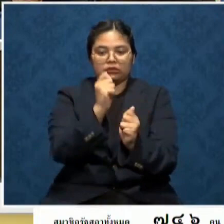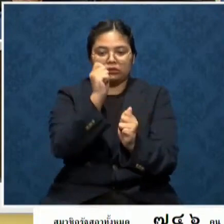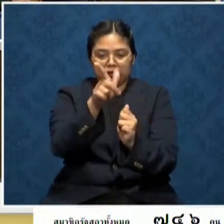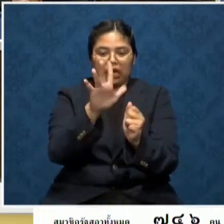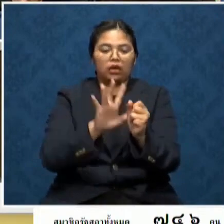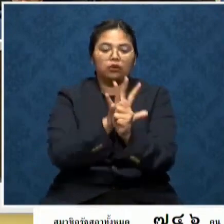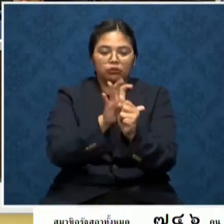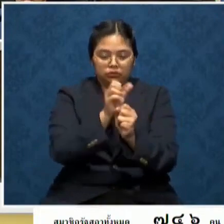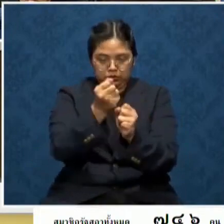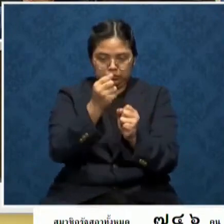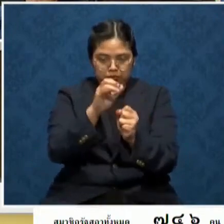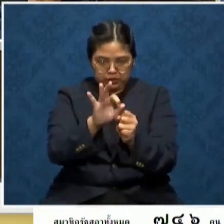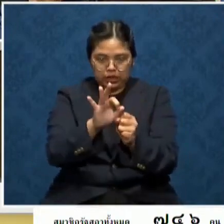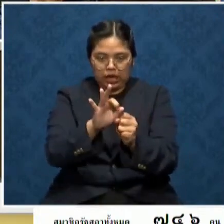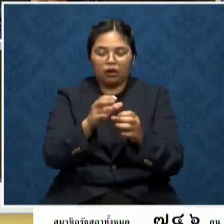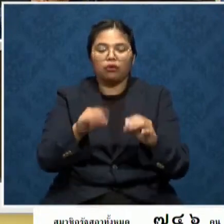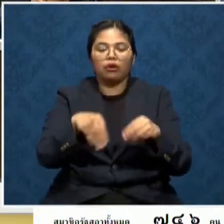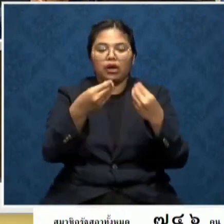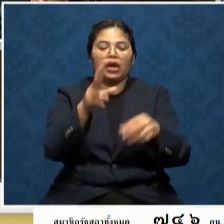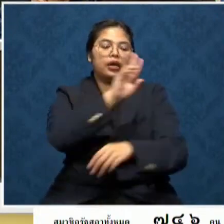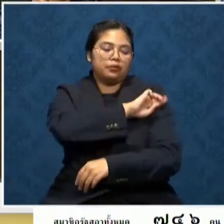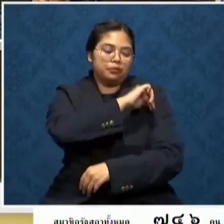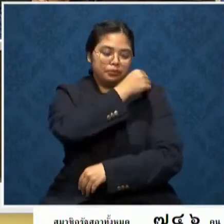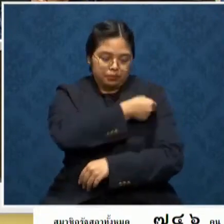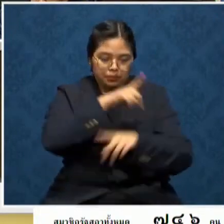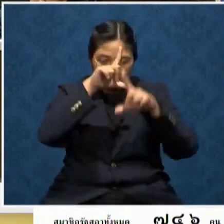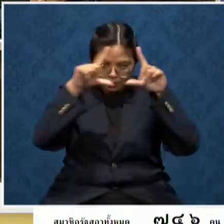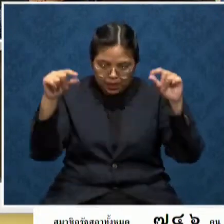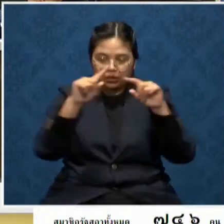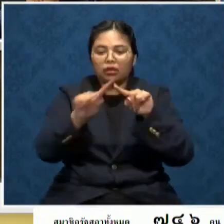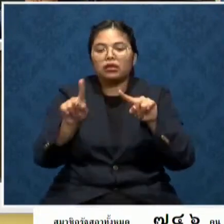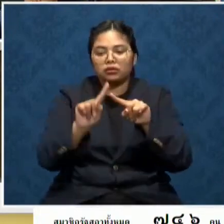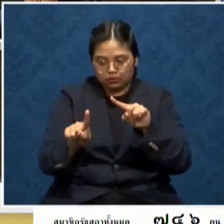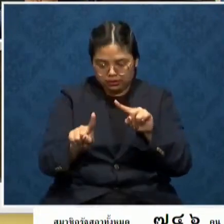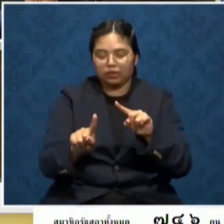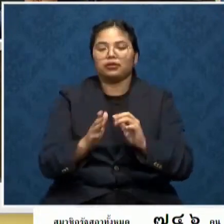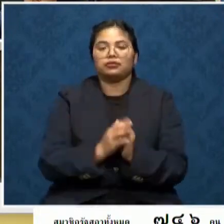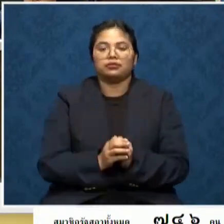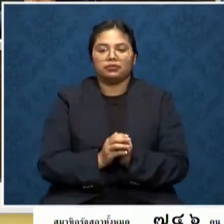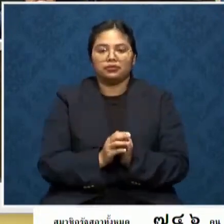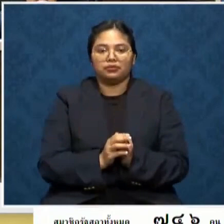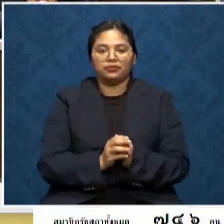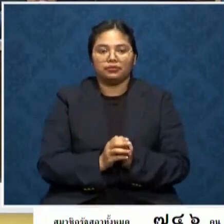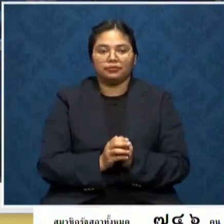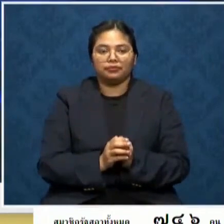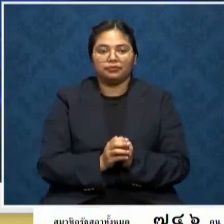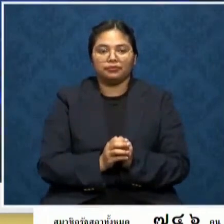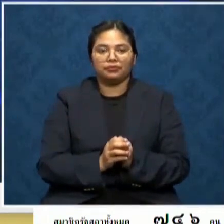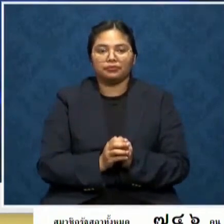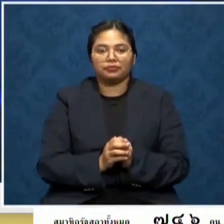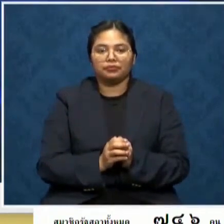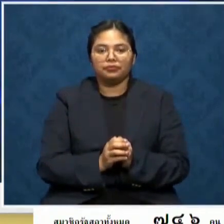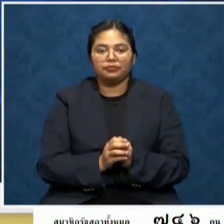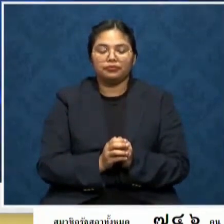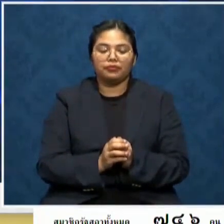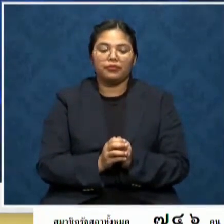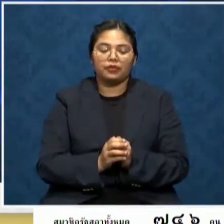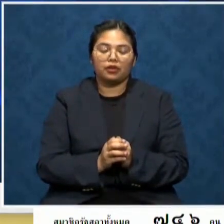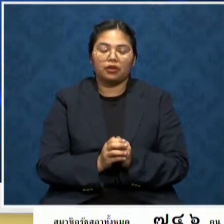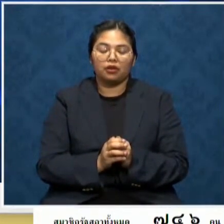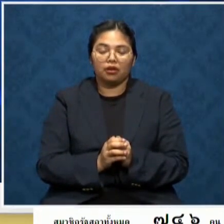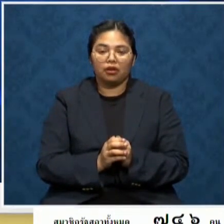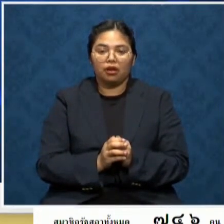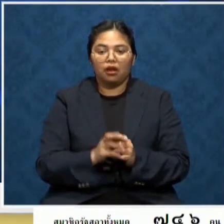ขอรมอนุมัิงบกลางช่วยเหลือนพี่น้ประชาชนคุหมอด้วย.LA. résult from200